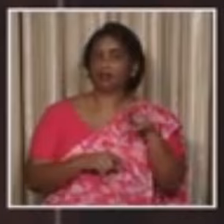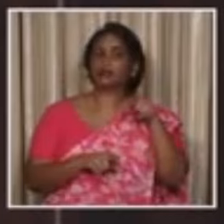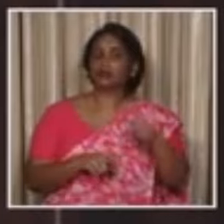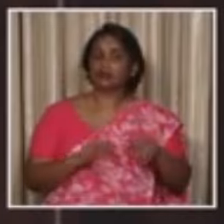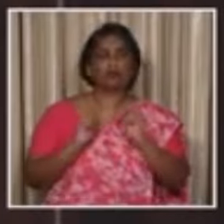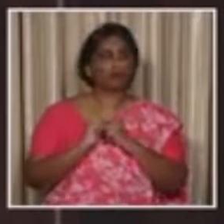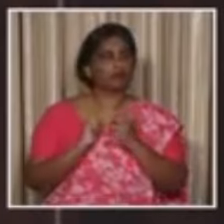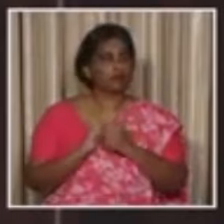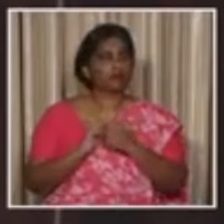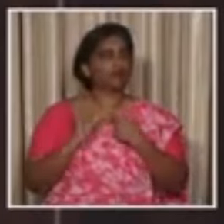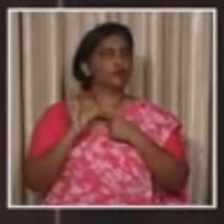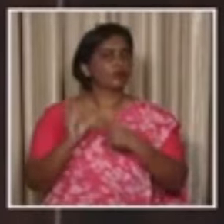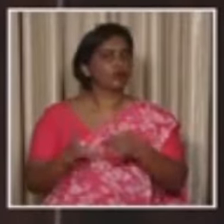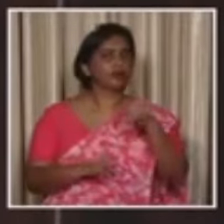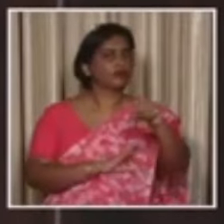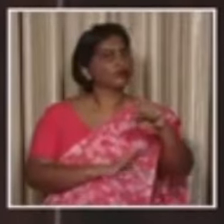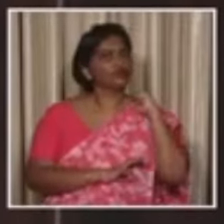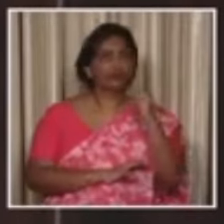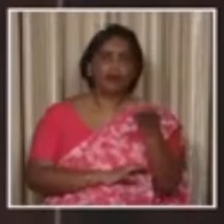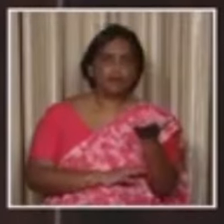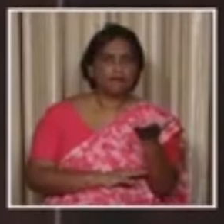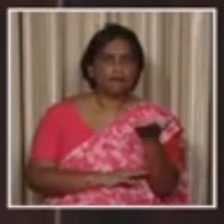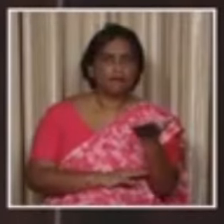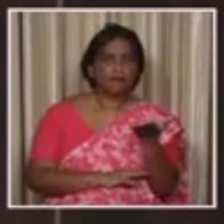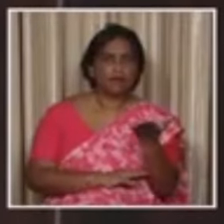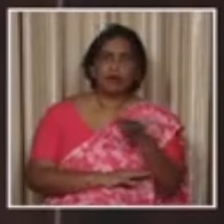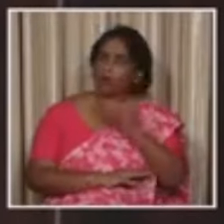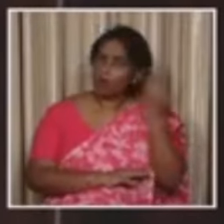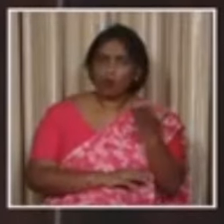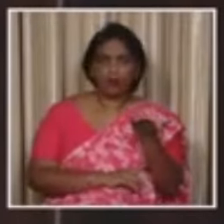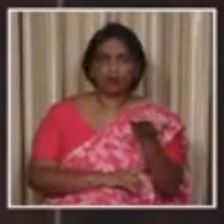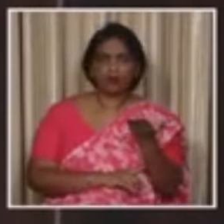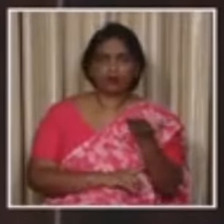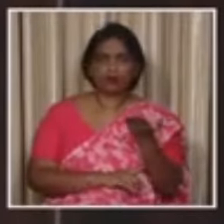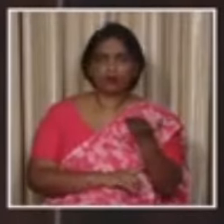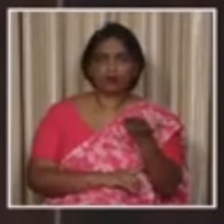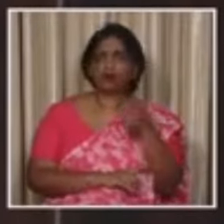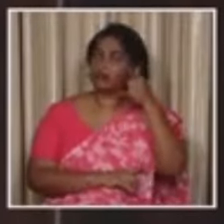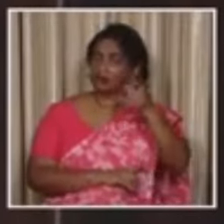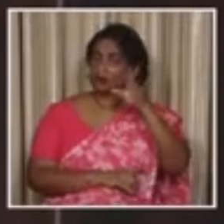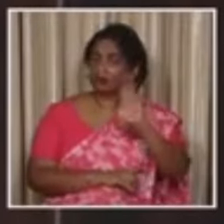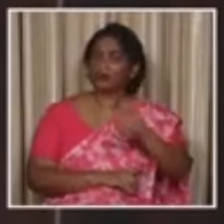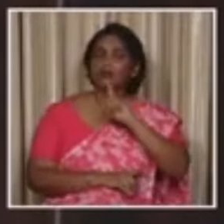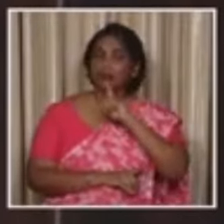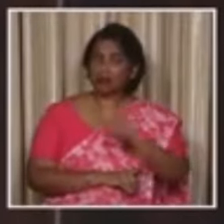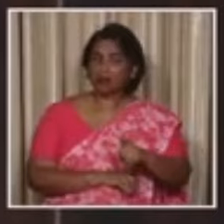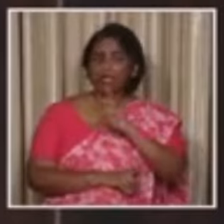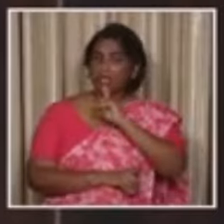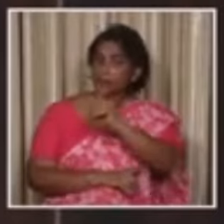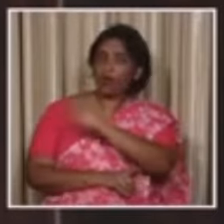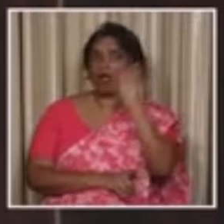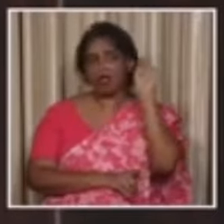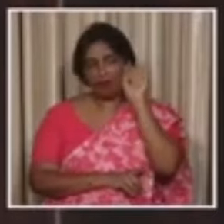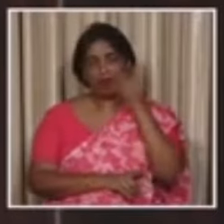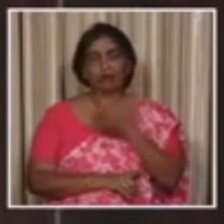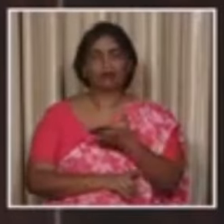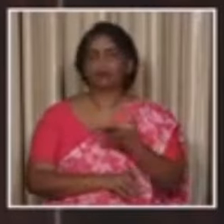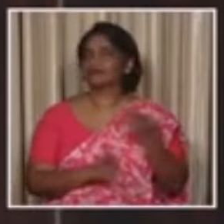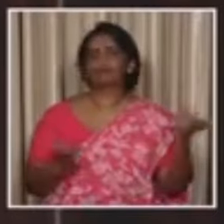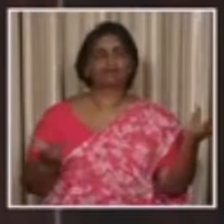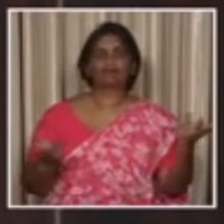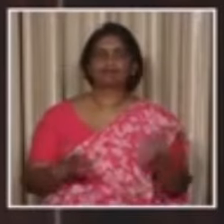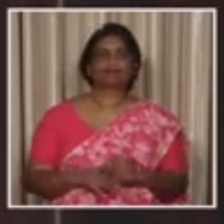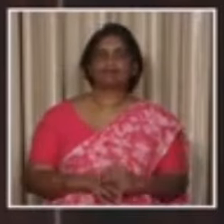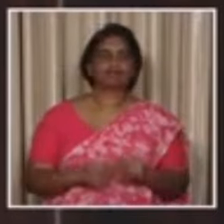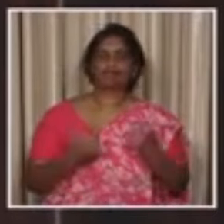තියෙන ප්‍රශ්න වලට උත්තර දෙන්න ඔහෙට හයියක් තියෙනවද? පුළුවන්කමක් තියෙනවද? ඔබතුමාලා කියන දේ අහනවද? අද ඒවා නිකන්